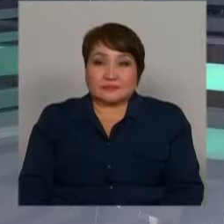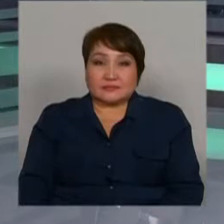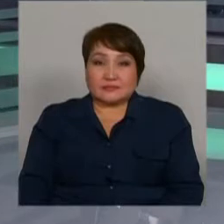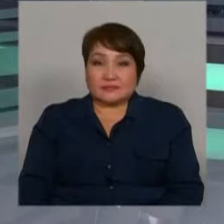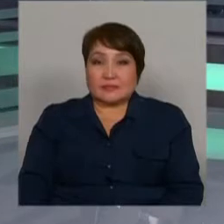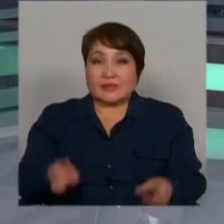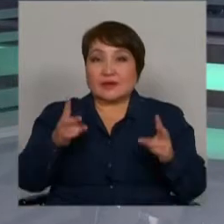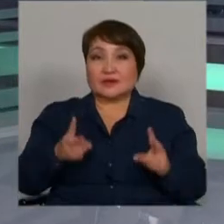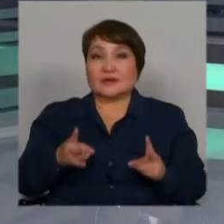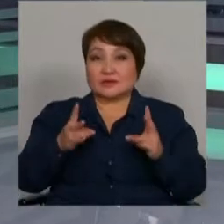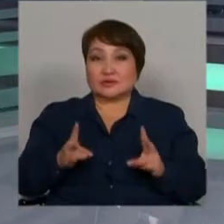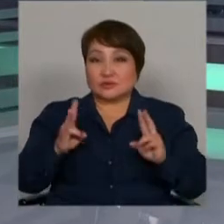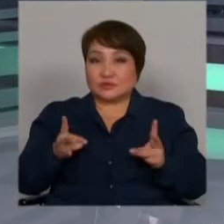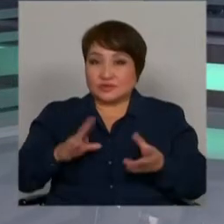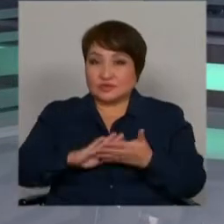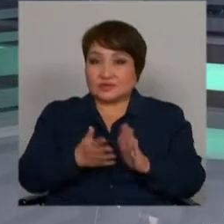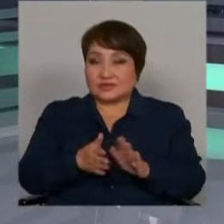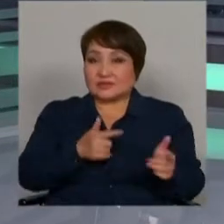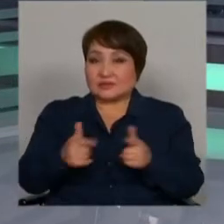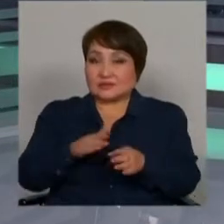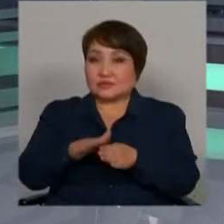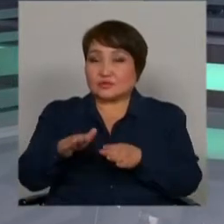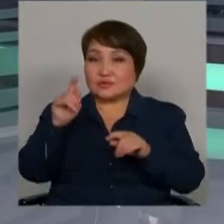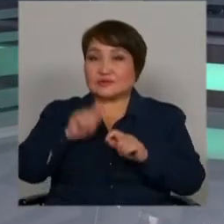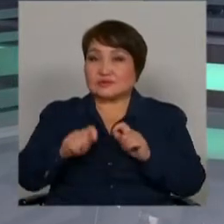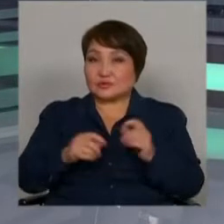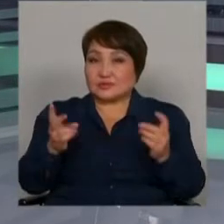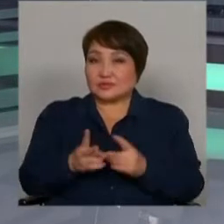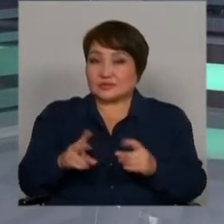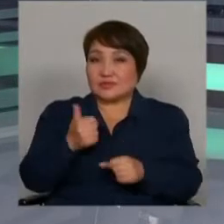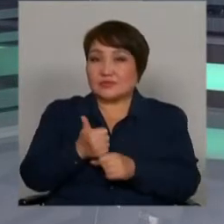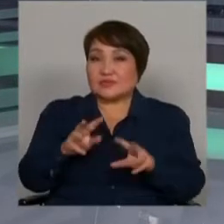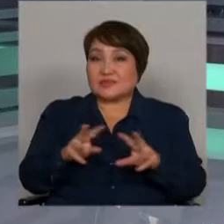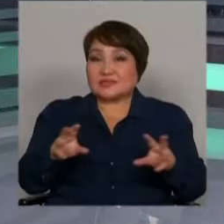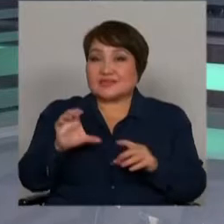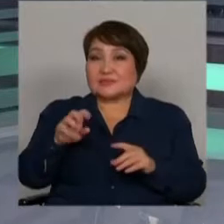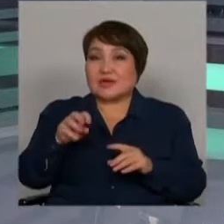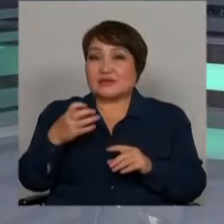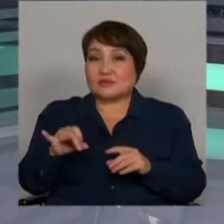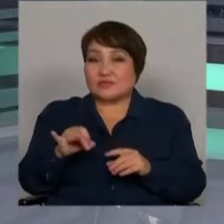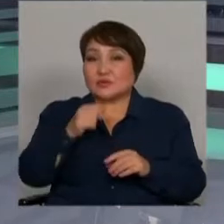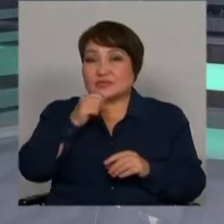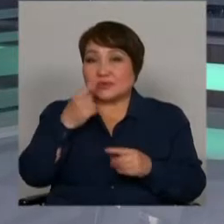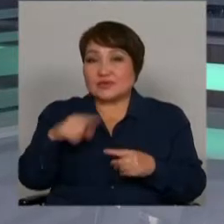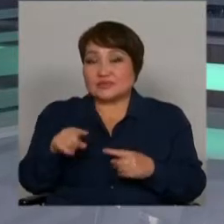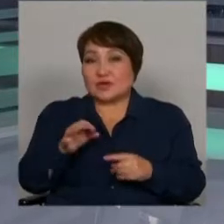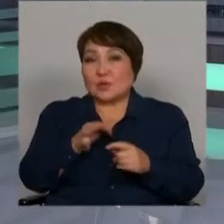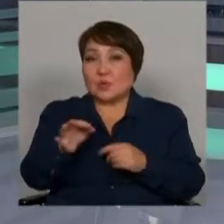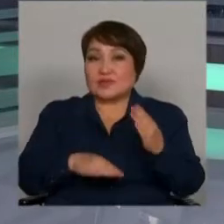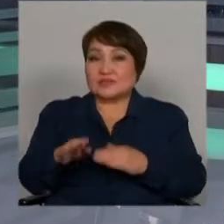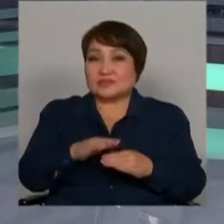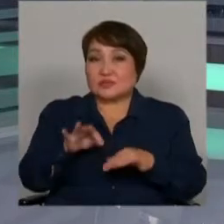Төтенше жағдайларға дайындықты толық тексеру керек. Премьер-министр Әлихан Смайылов Қостанай және басқа облыстардағы табиғи өрттерге қатысты